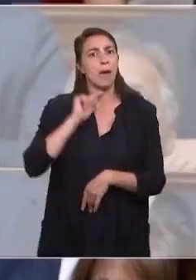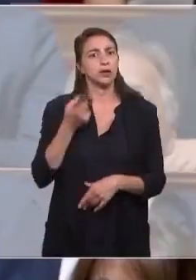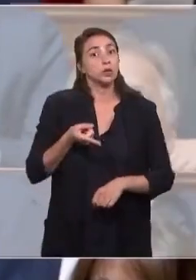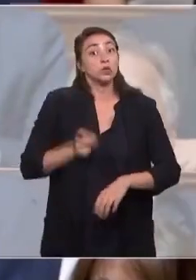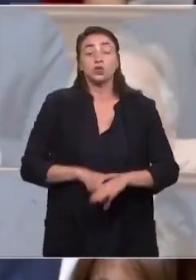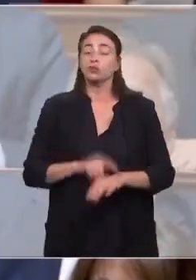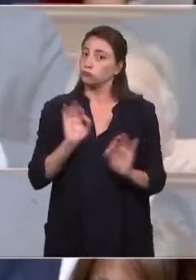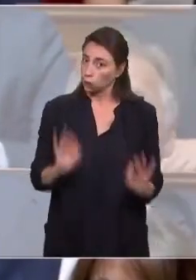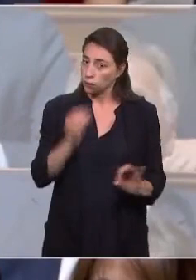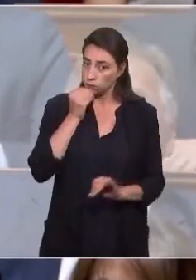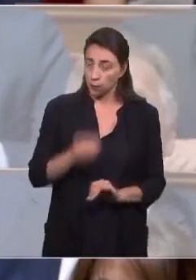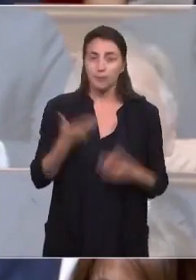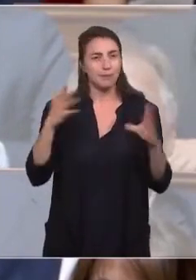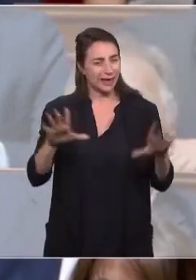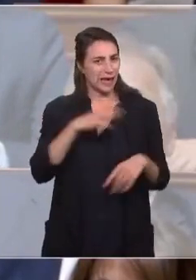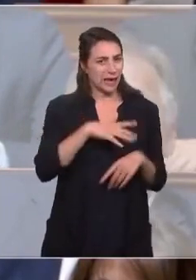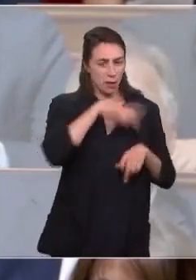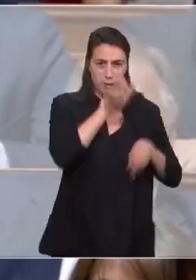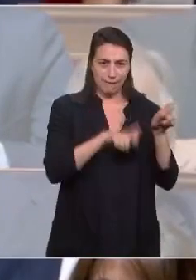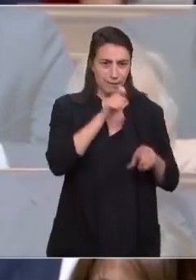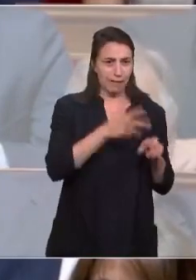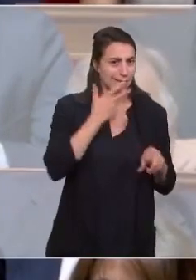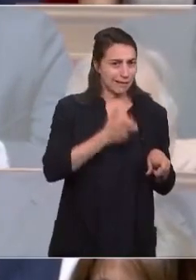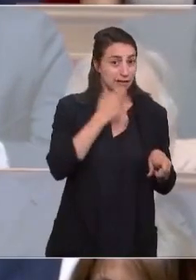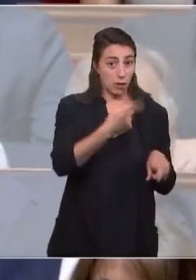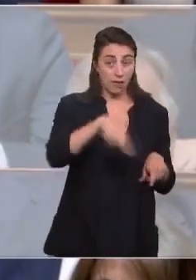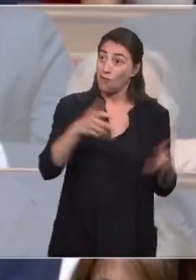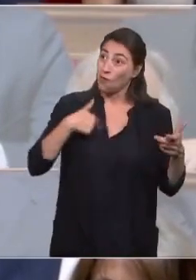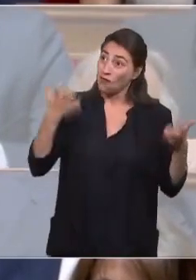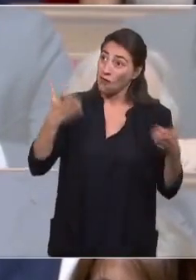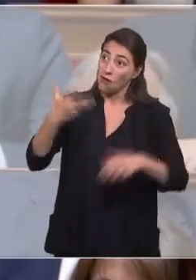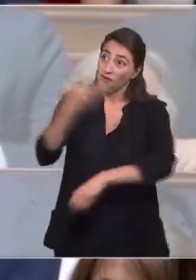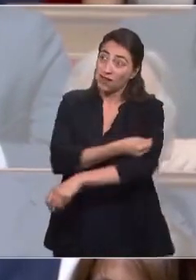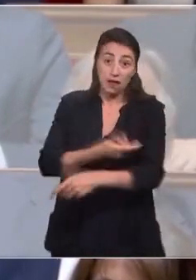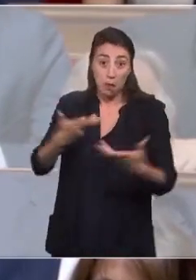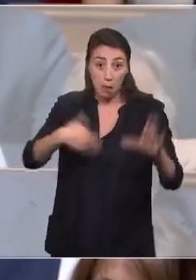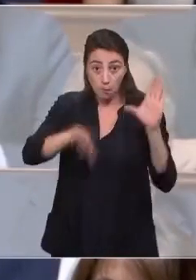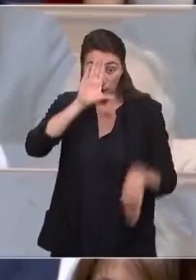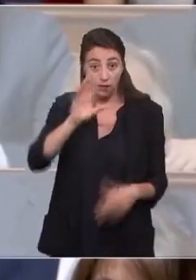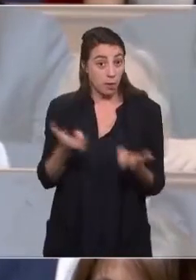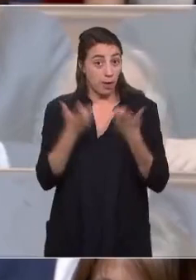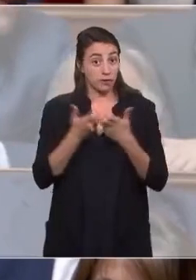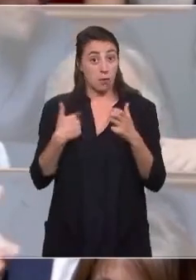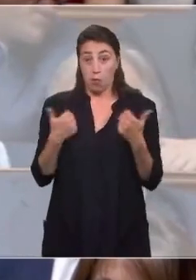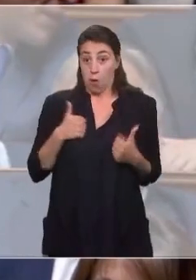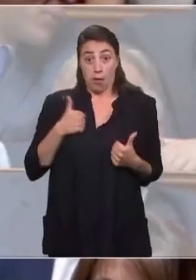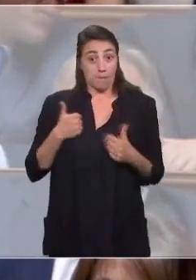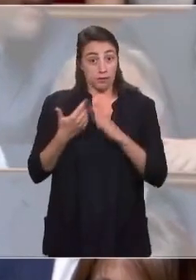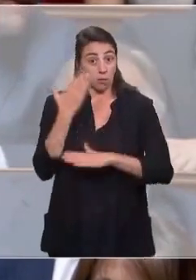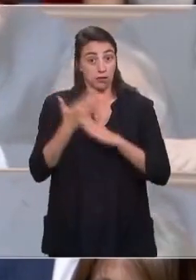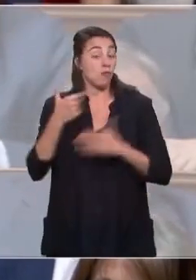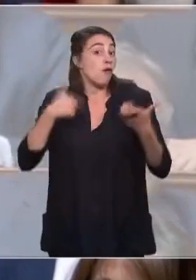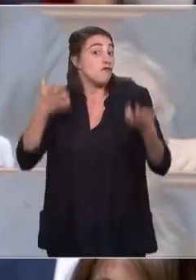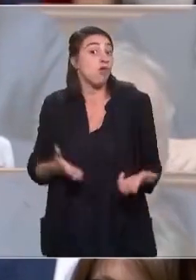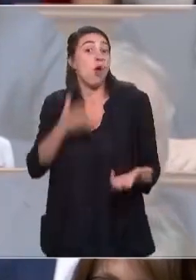avons beaucoup de remontées de nos concitoyens qui souhaitent se faire vacciner et qui aujourd'hui n'y arrivent pas. J'ai moi-même tenté ce matin d'obtenir un rendez-vous pour tester l'affaire